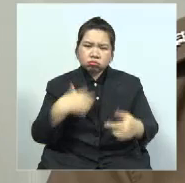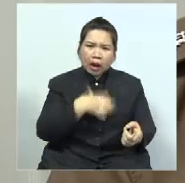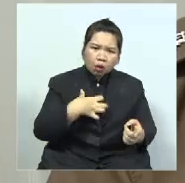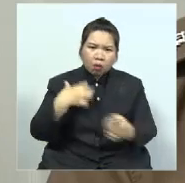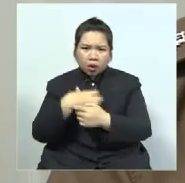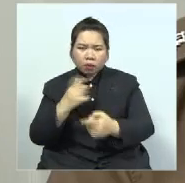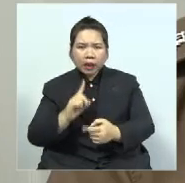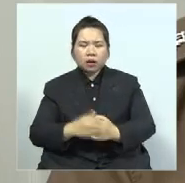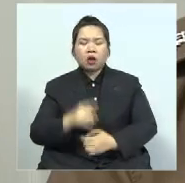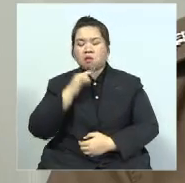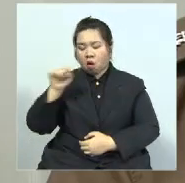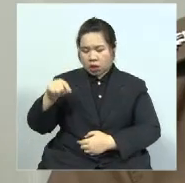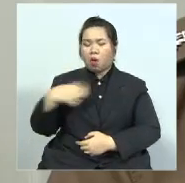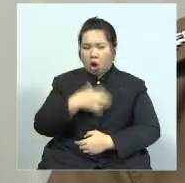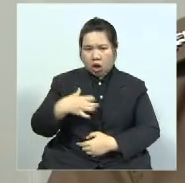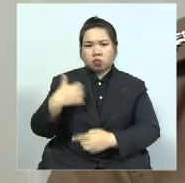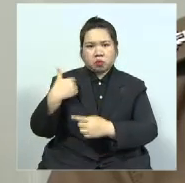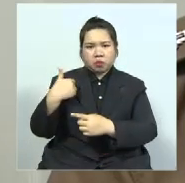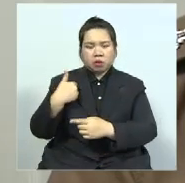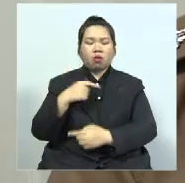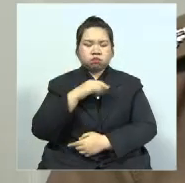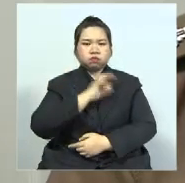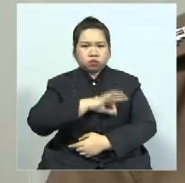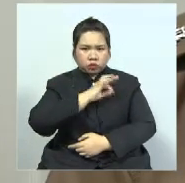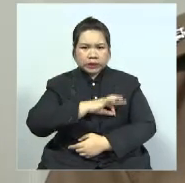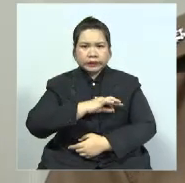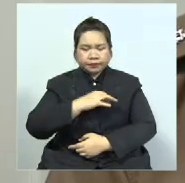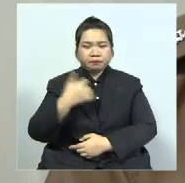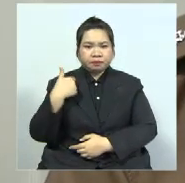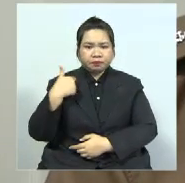ย นิดหน่อยครับนิดหน่อยเขาก็มีความรู้สึก